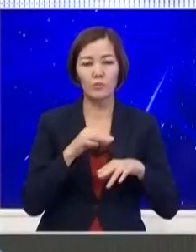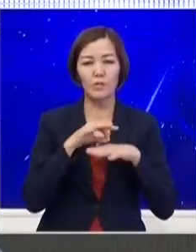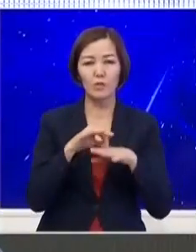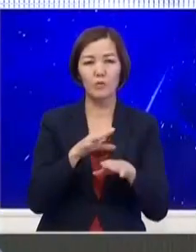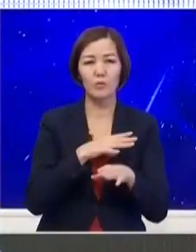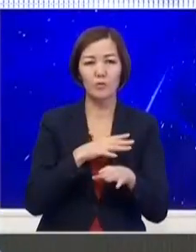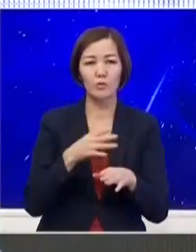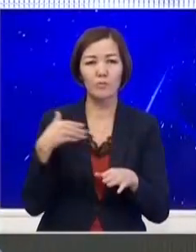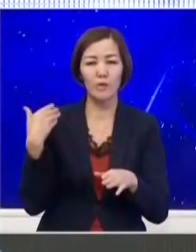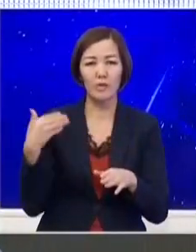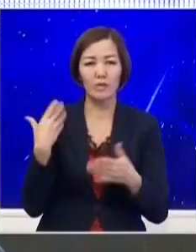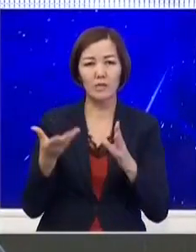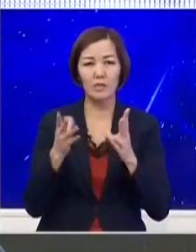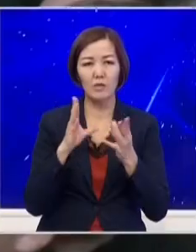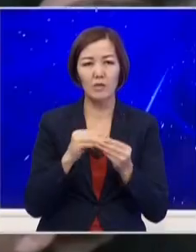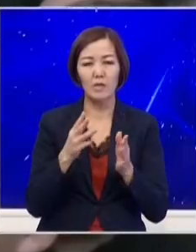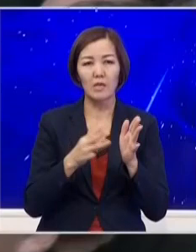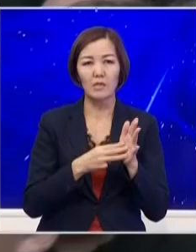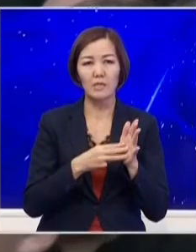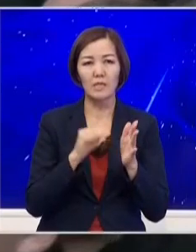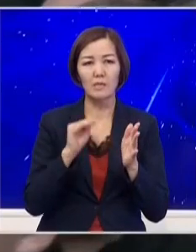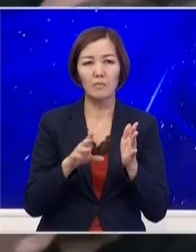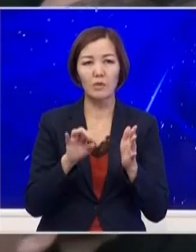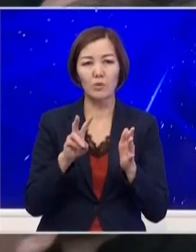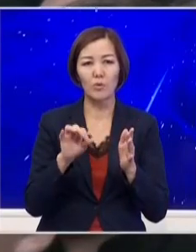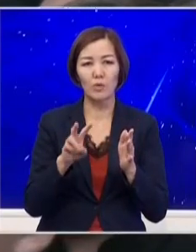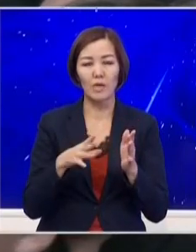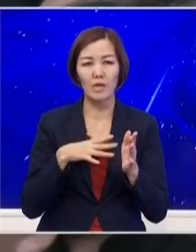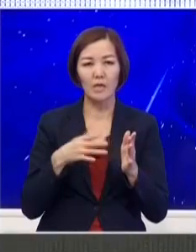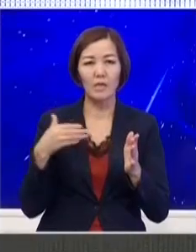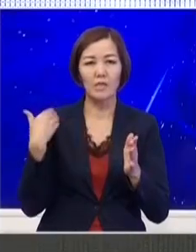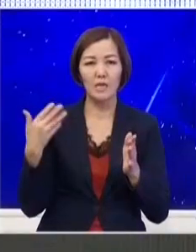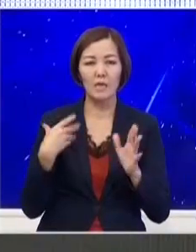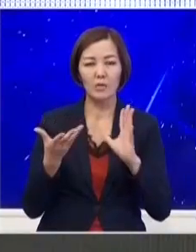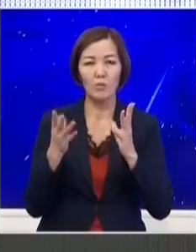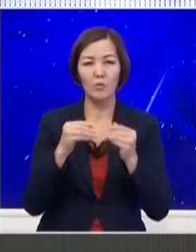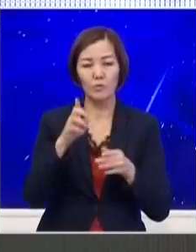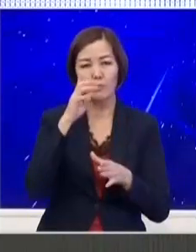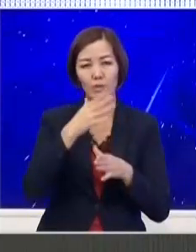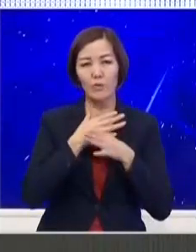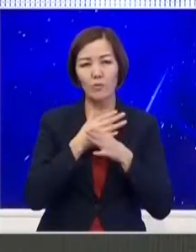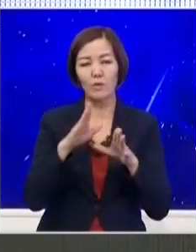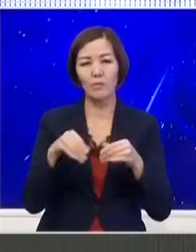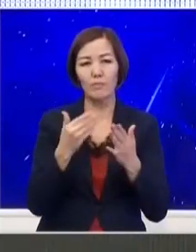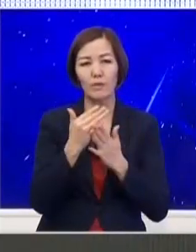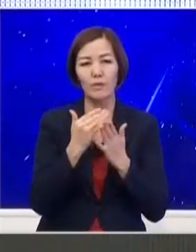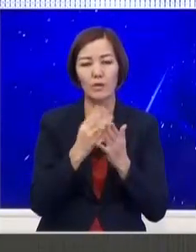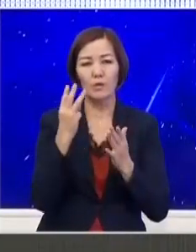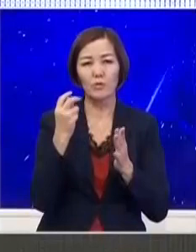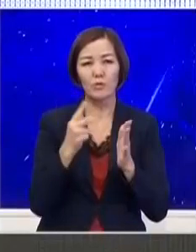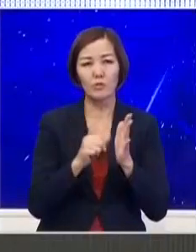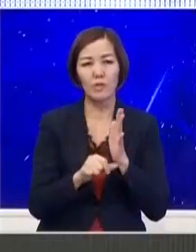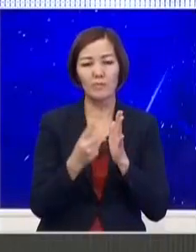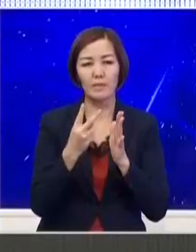керекті минералдың ғайтқыштар көлемі 8000 тоннаны құрайды. Ғайтқыштар қоны субсидиялы бағдарламасы бойынша 362